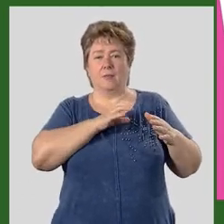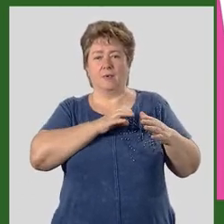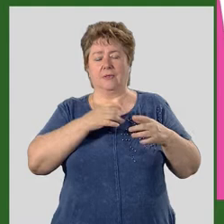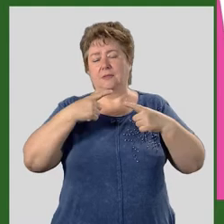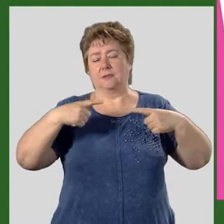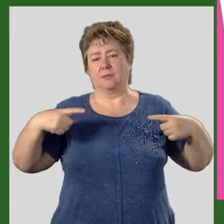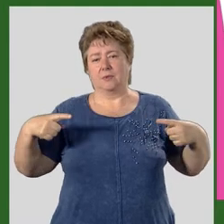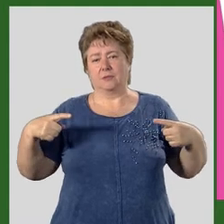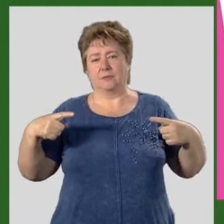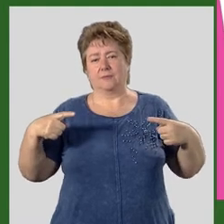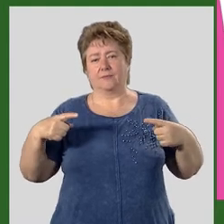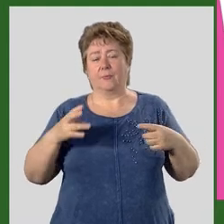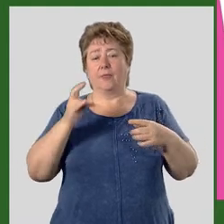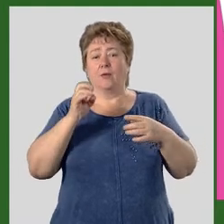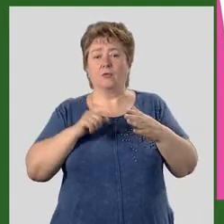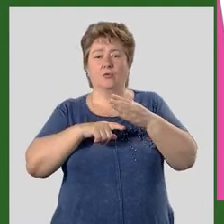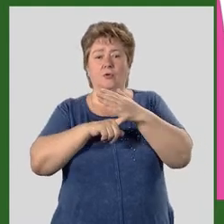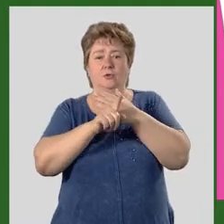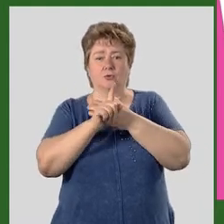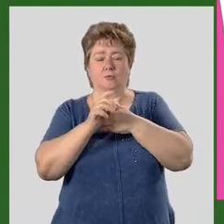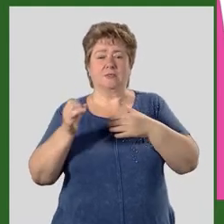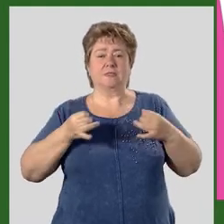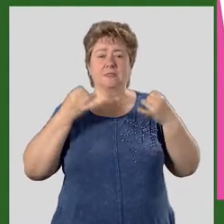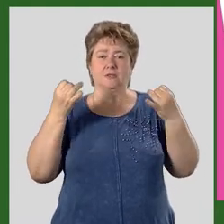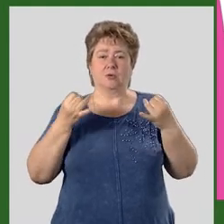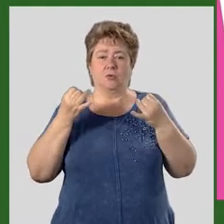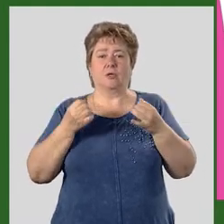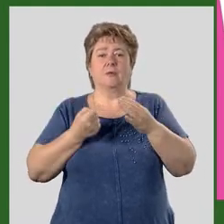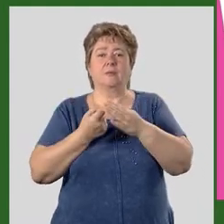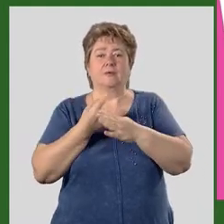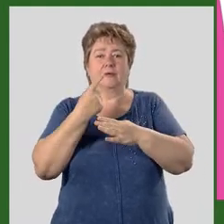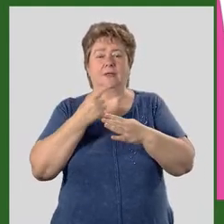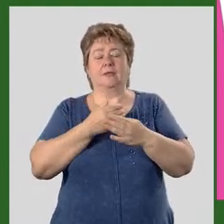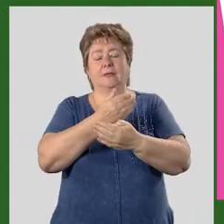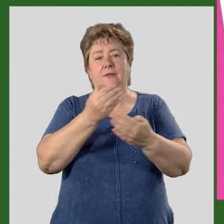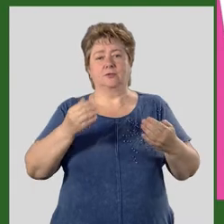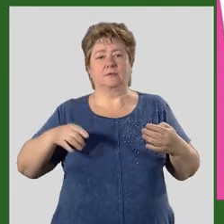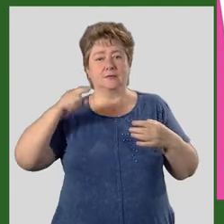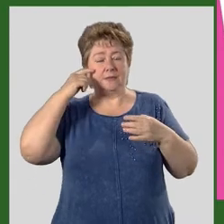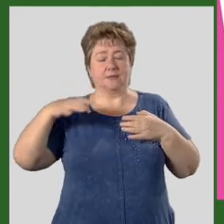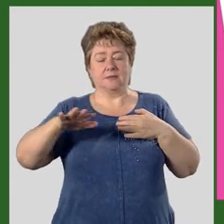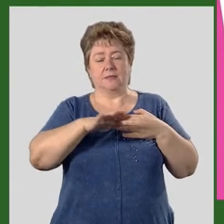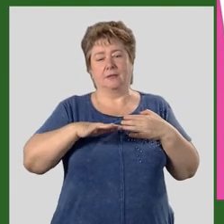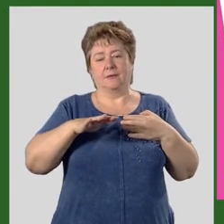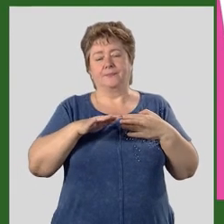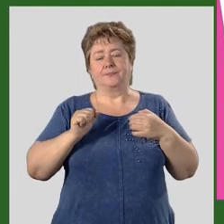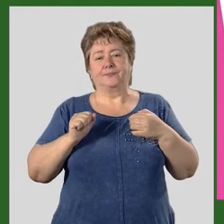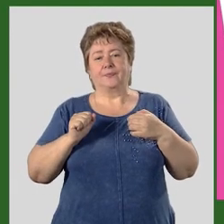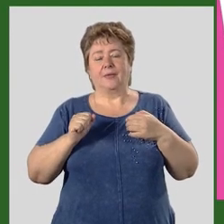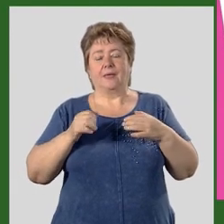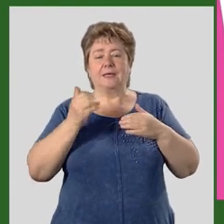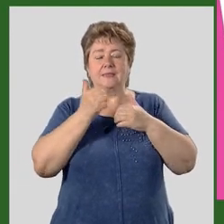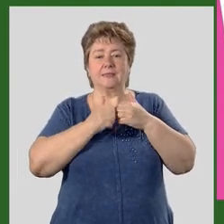и разнообразна, но начнем с истории зарождения нашего края.